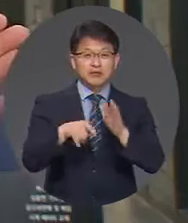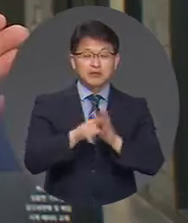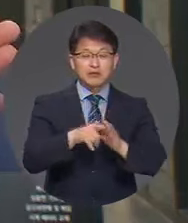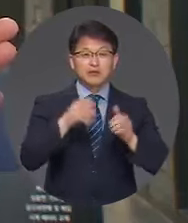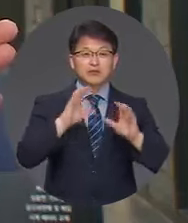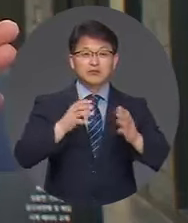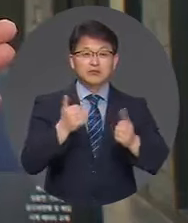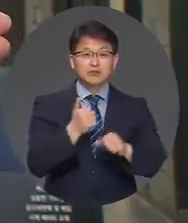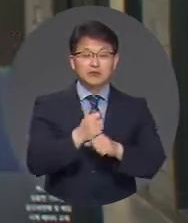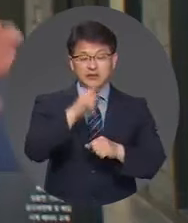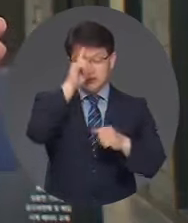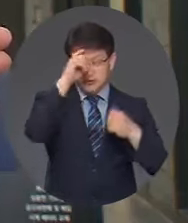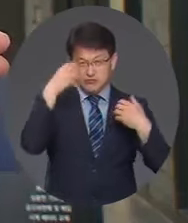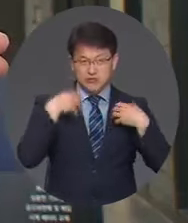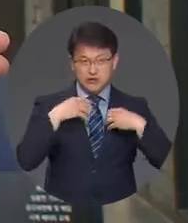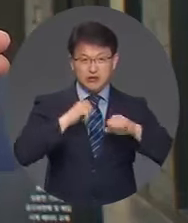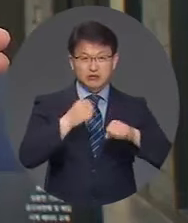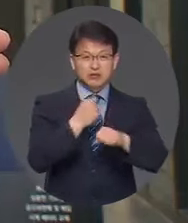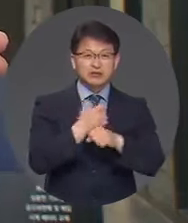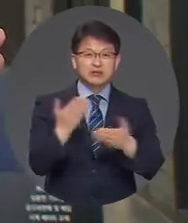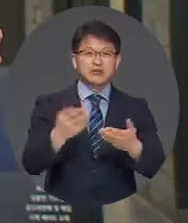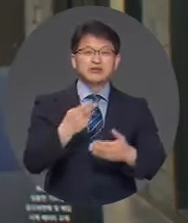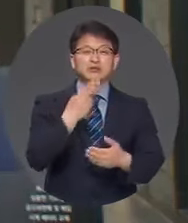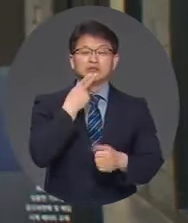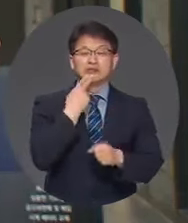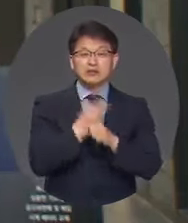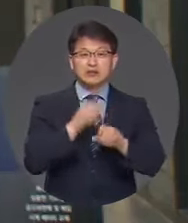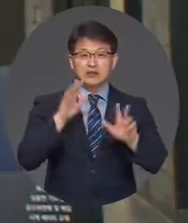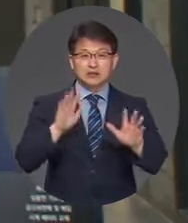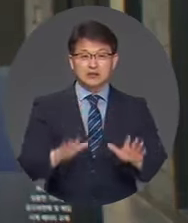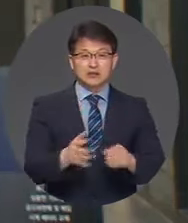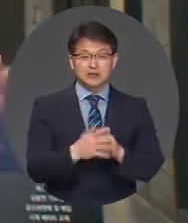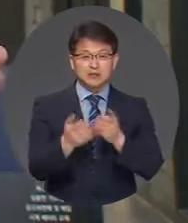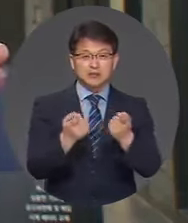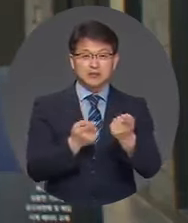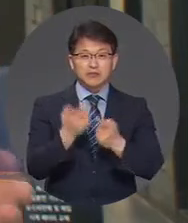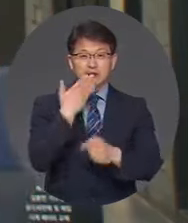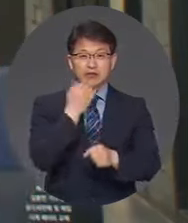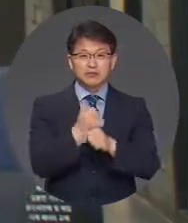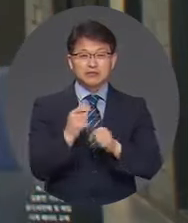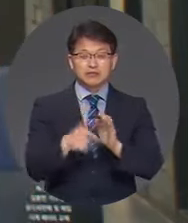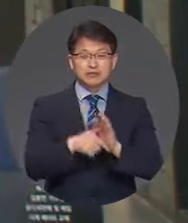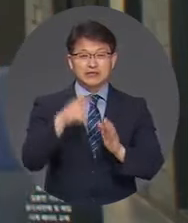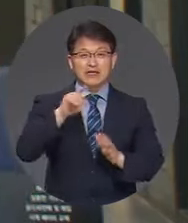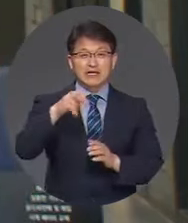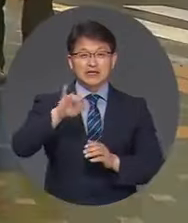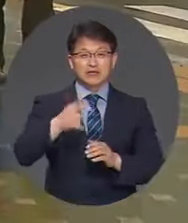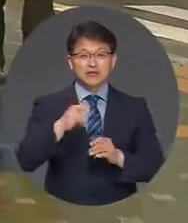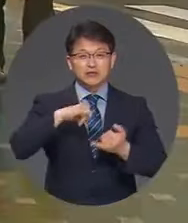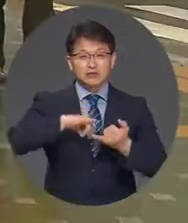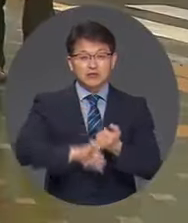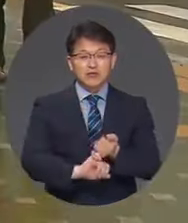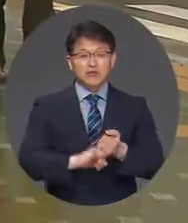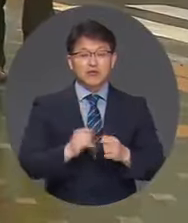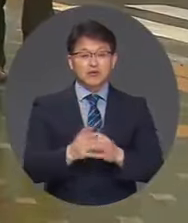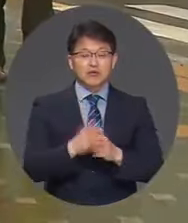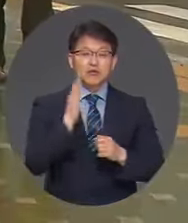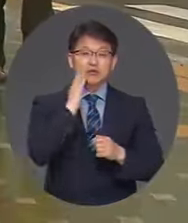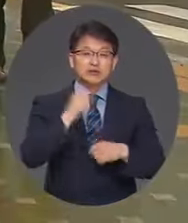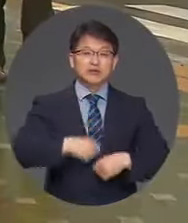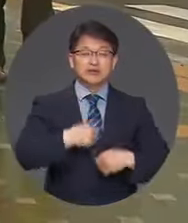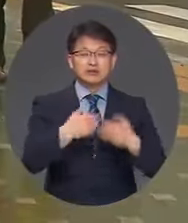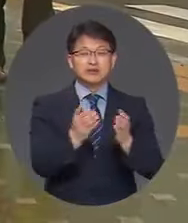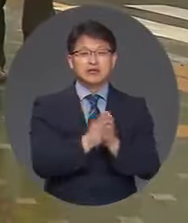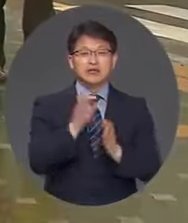정부가 할 수 있는 일이 아무것도 없었습니다. 이번에는 견제할 수 있도록 저 강기훈을 꼭. 녹색